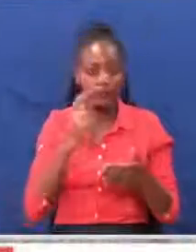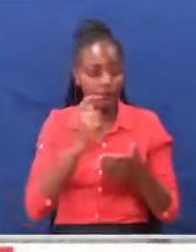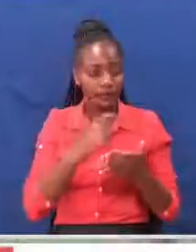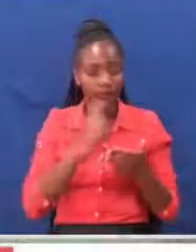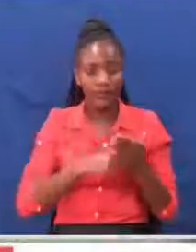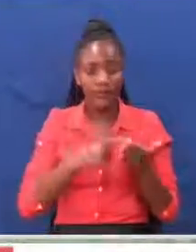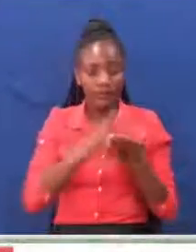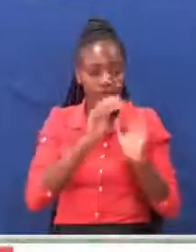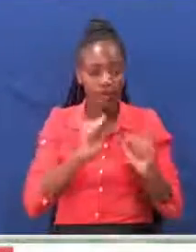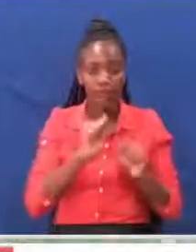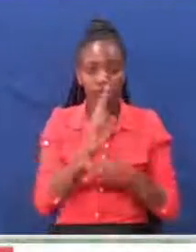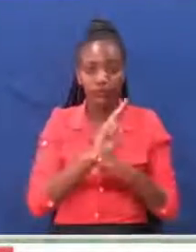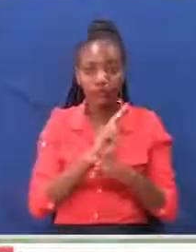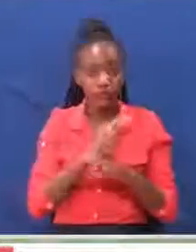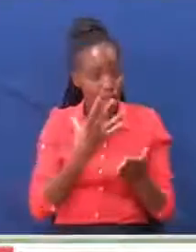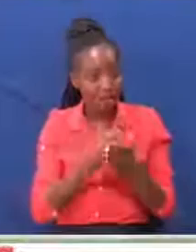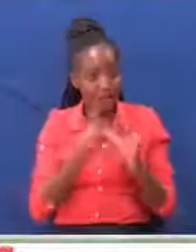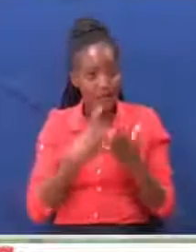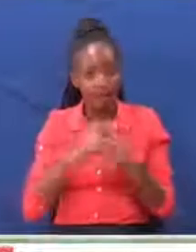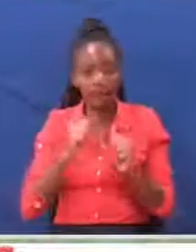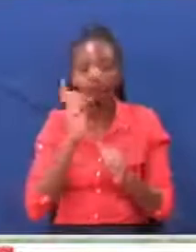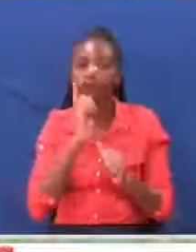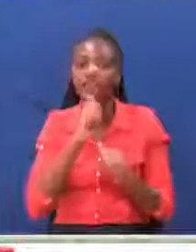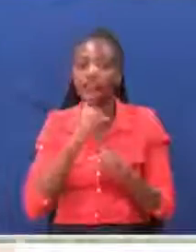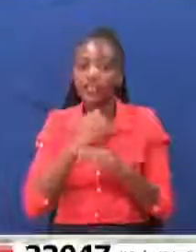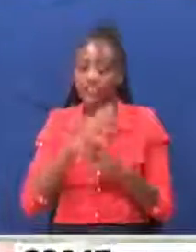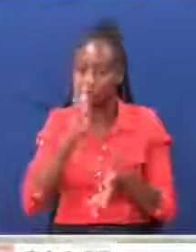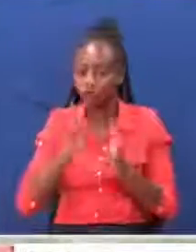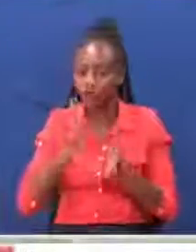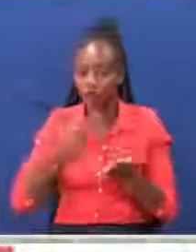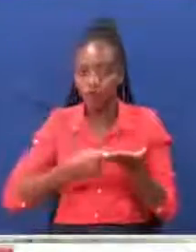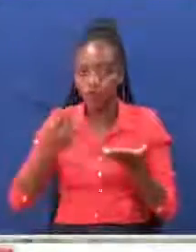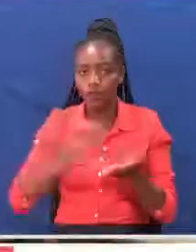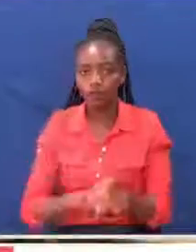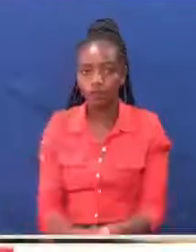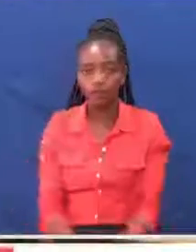55 na linatarajiwa kukamilika chini ya majuma 44.